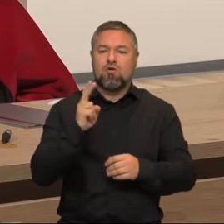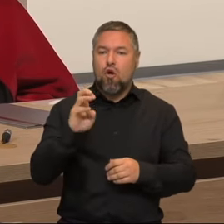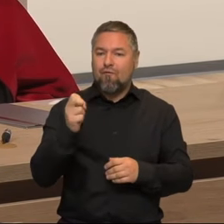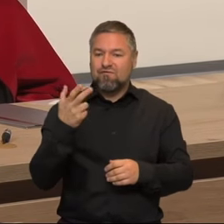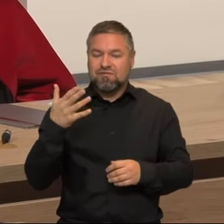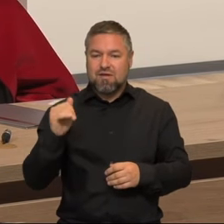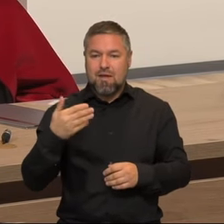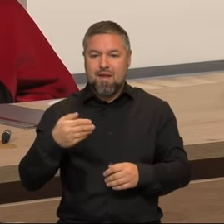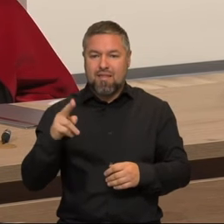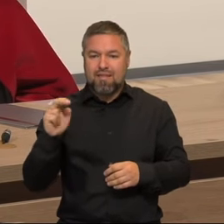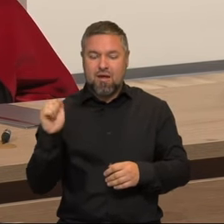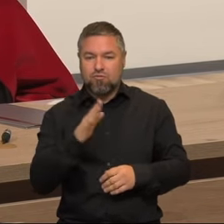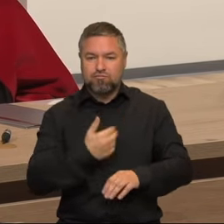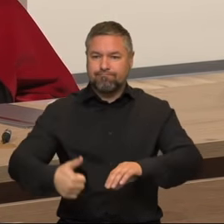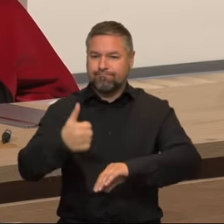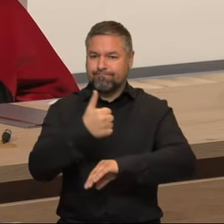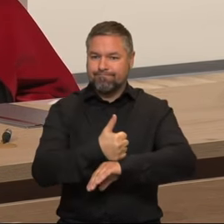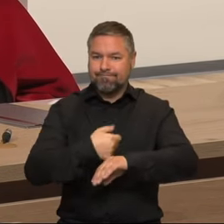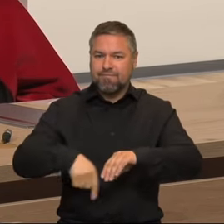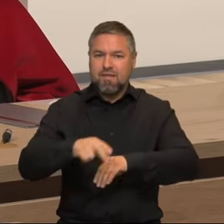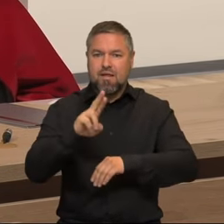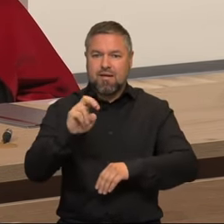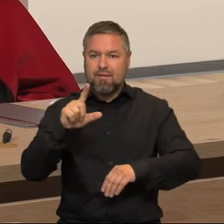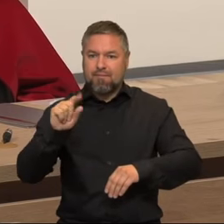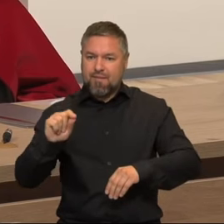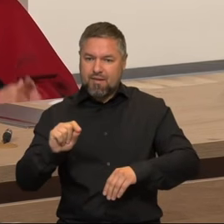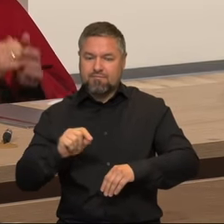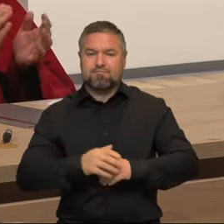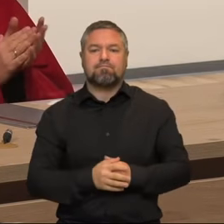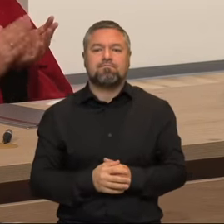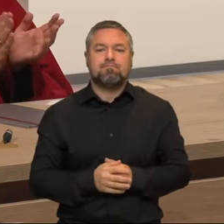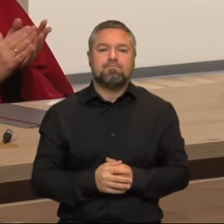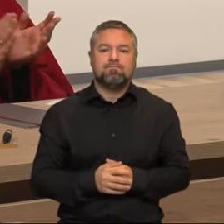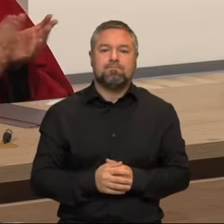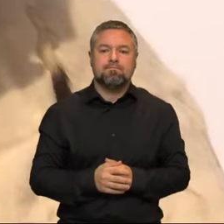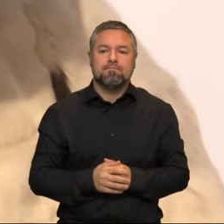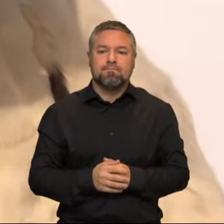Grochowskiego, przewodniczącego Parlamentu Studentów RP,